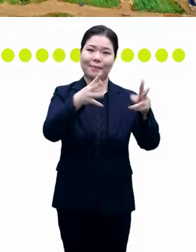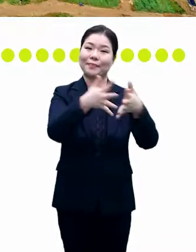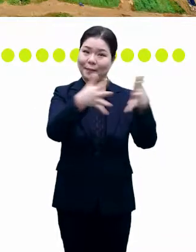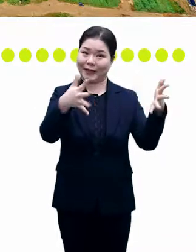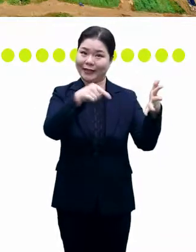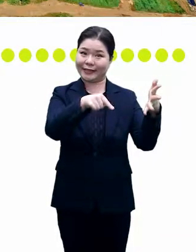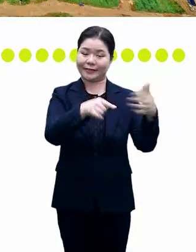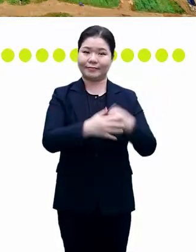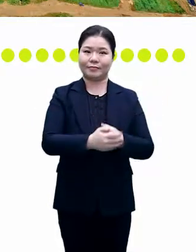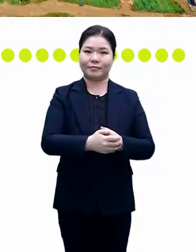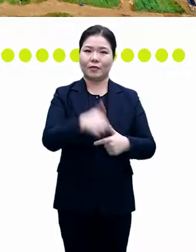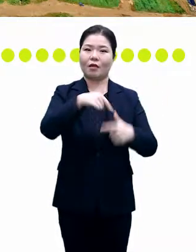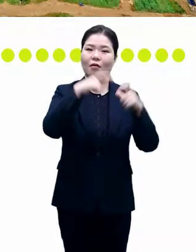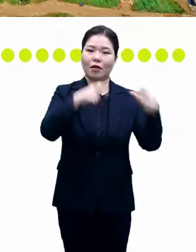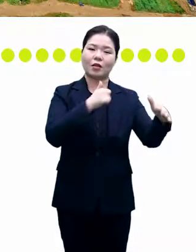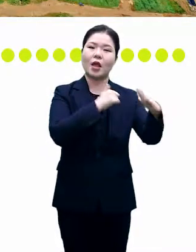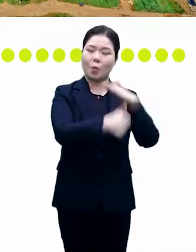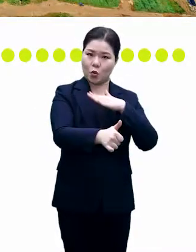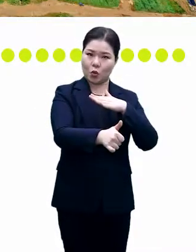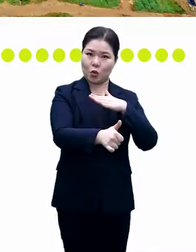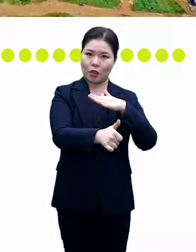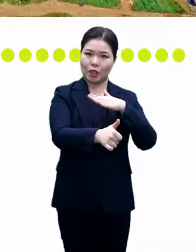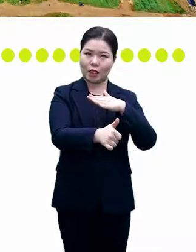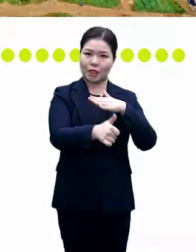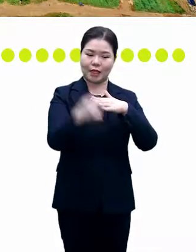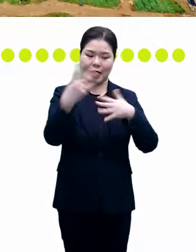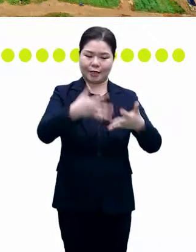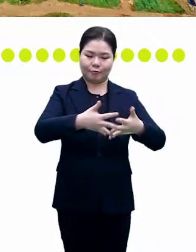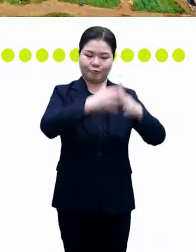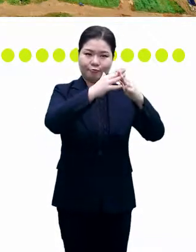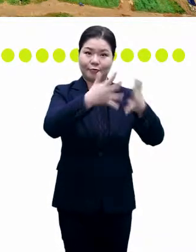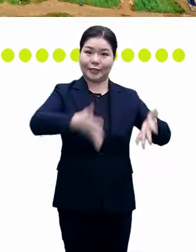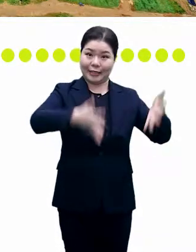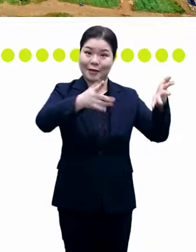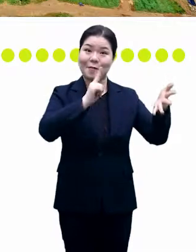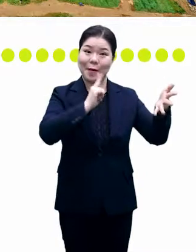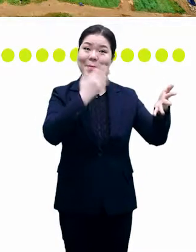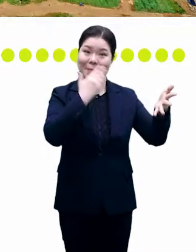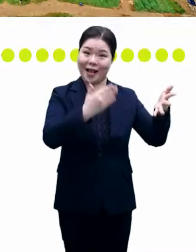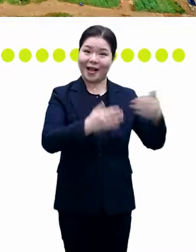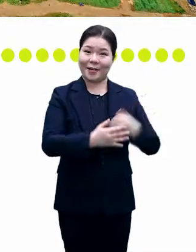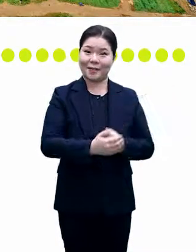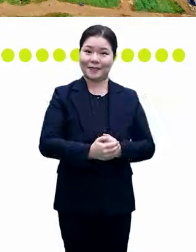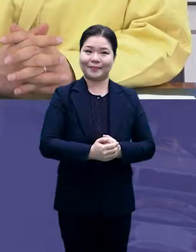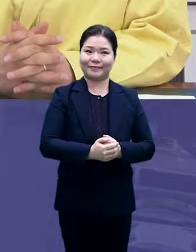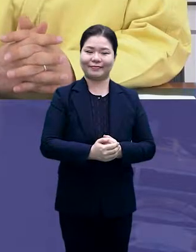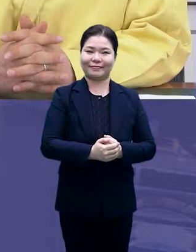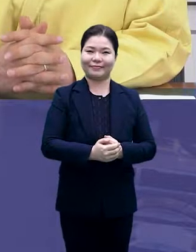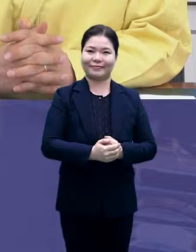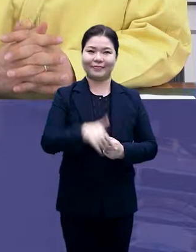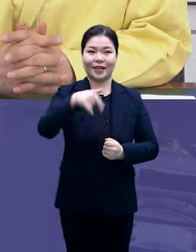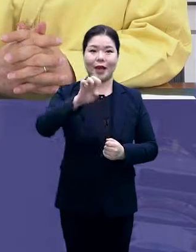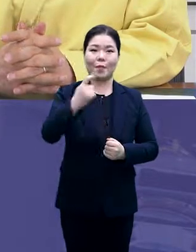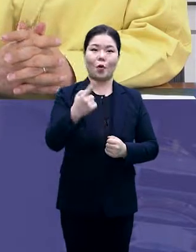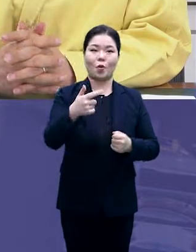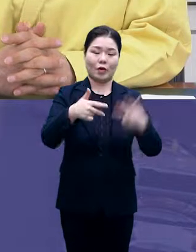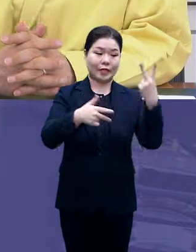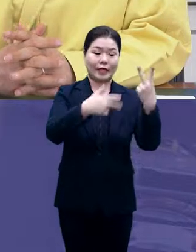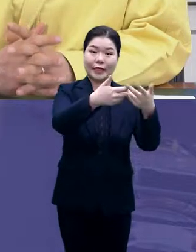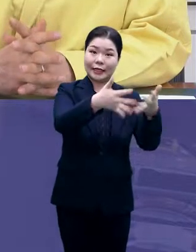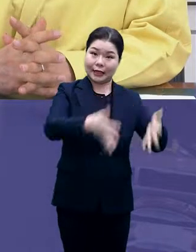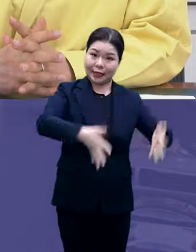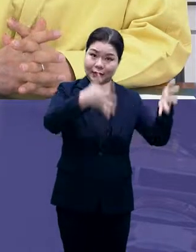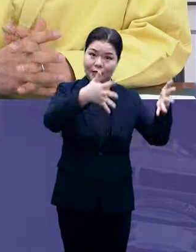3단지입니다. 강남구의 대표적인 재건축 단지라고 할 수 있습니다. 개포 주공